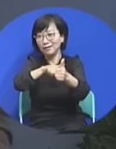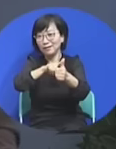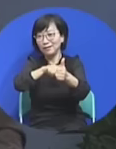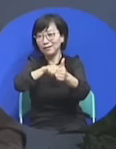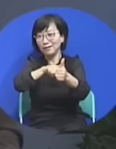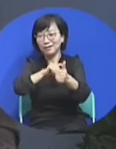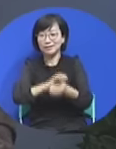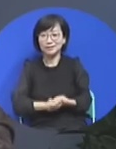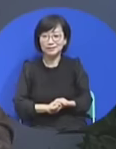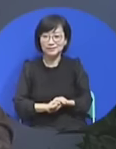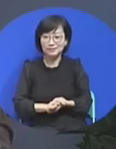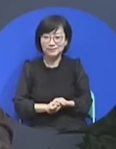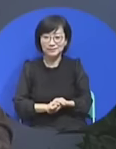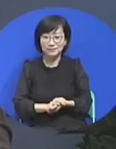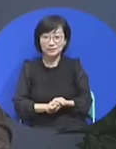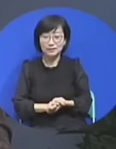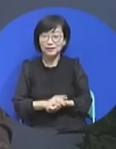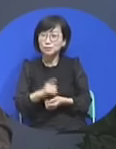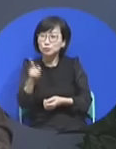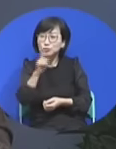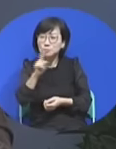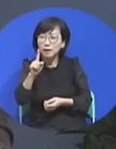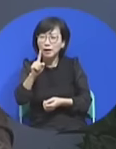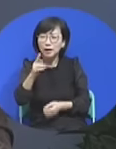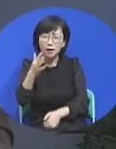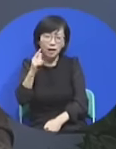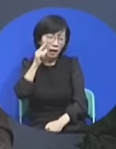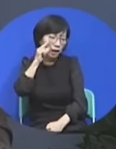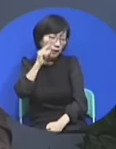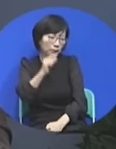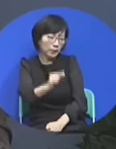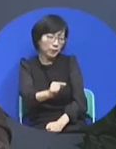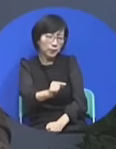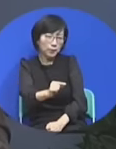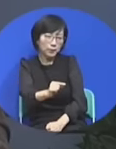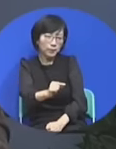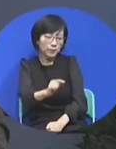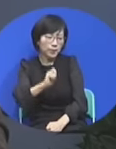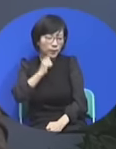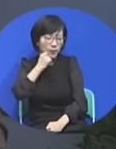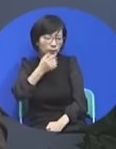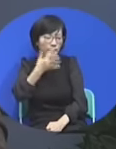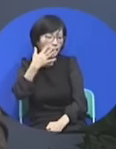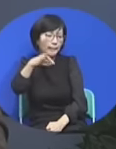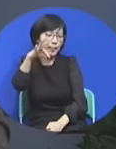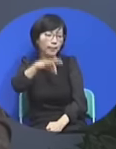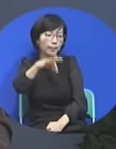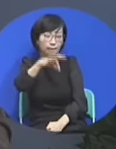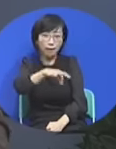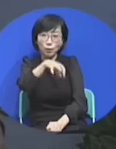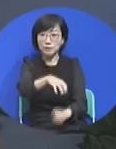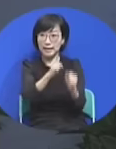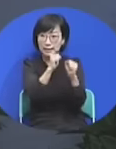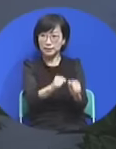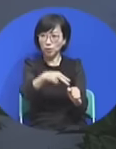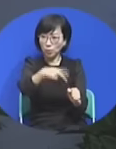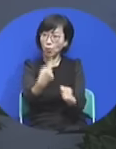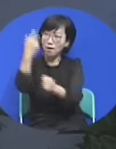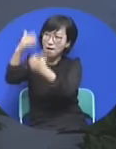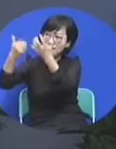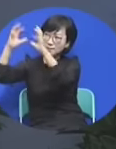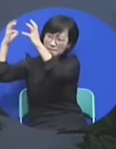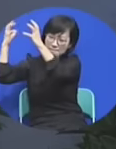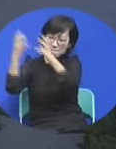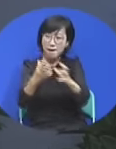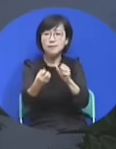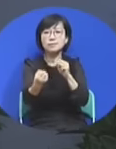우리는 아무리 낮은 곳에 가도 하나님의 나라 이룰 수 있습니다. Even if we're in the lowest position, still we can